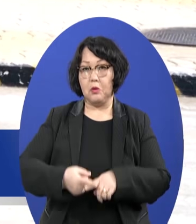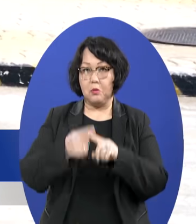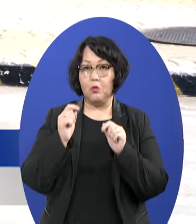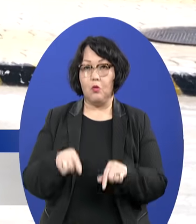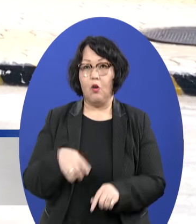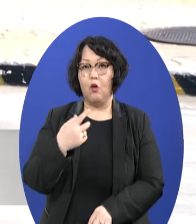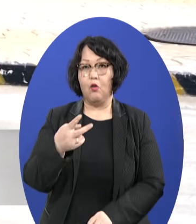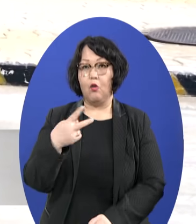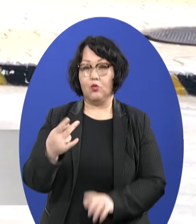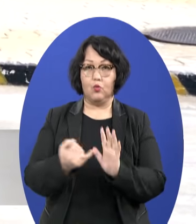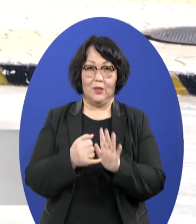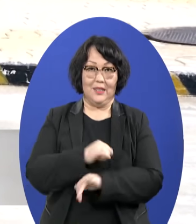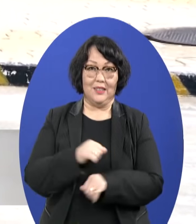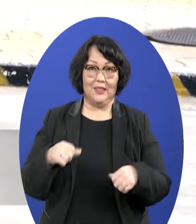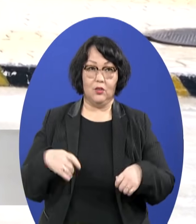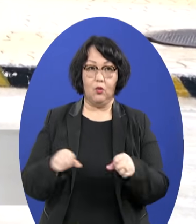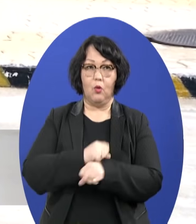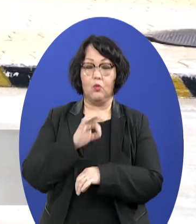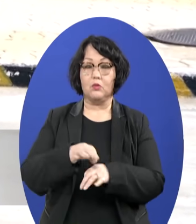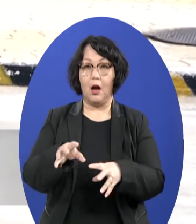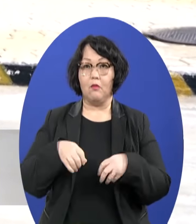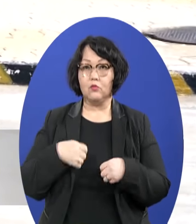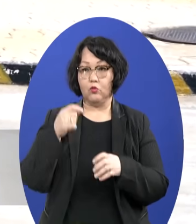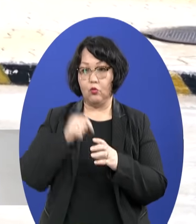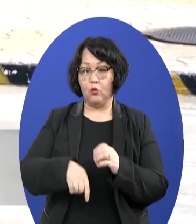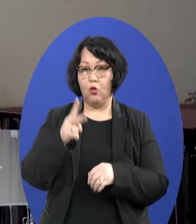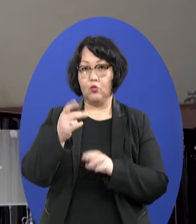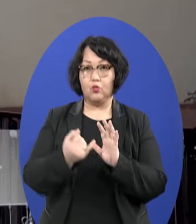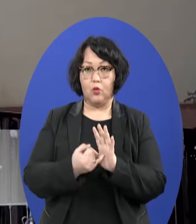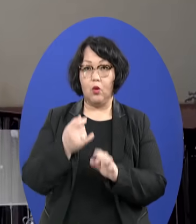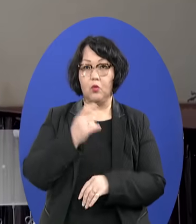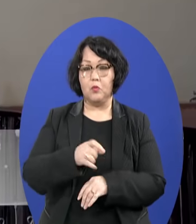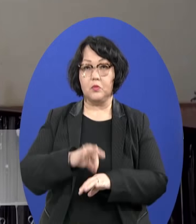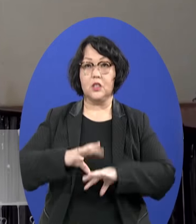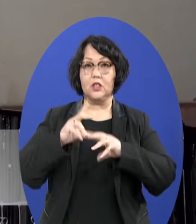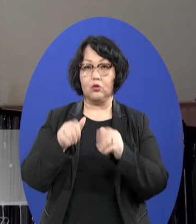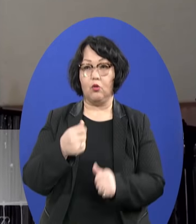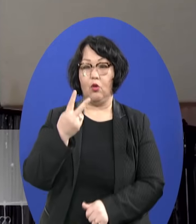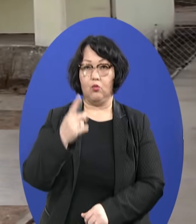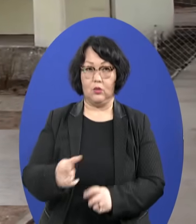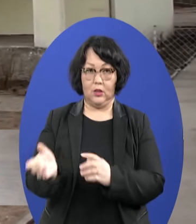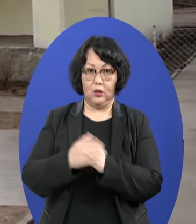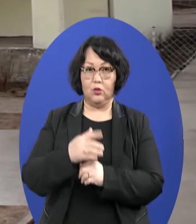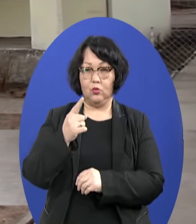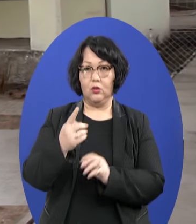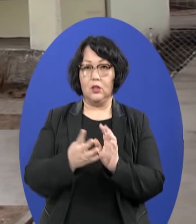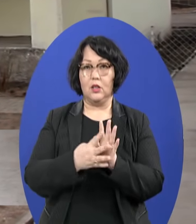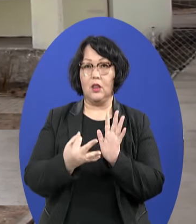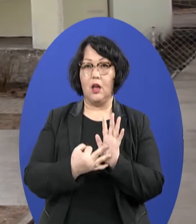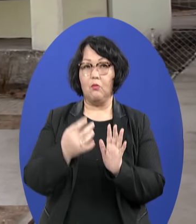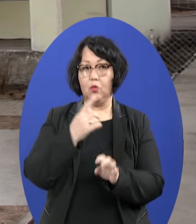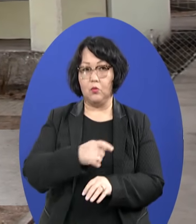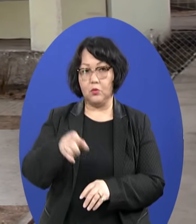нийт 226 иргэн халдвар авснаас 26 иргэн эдгэрч, 2 иргэн нас орсон, 198 хүн эмчлүүлж